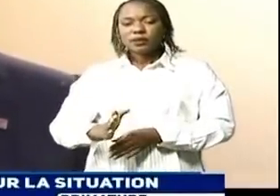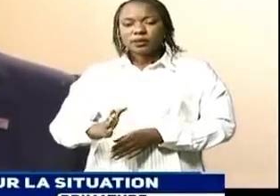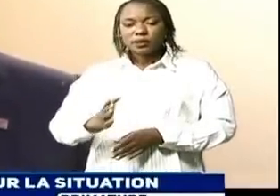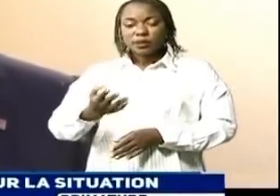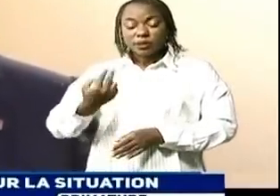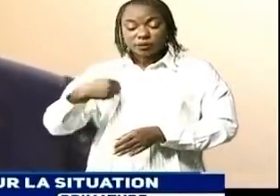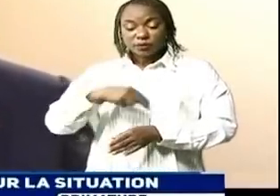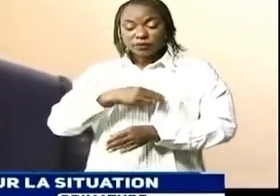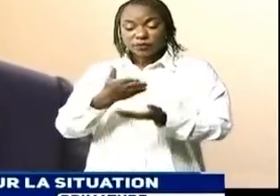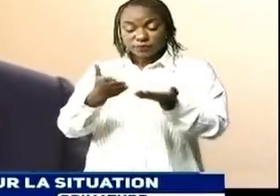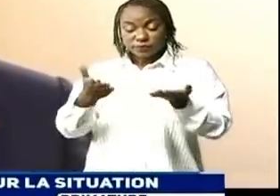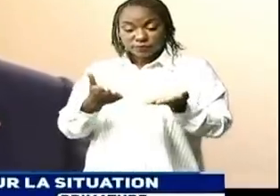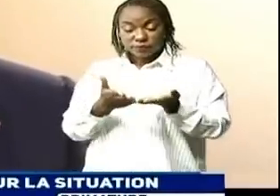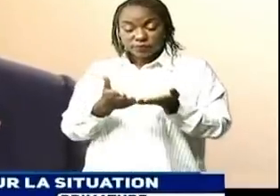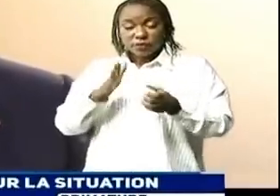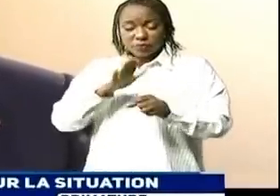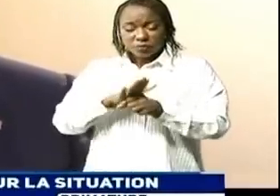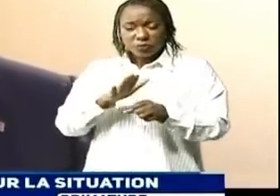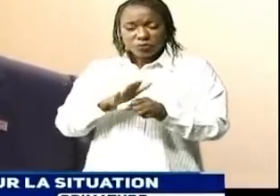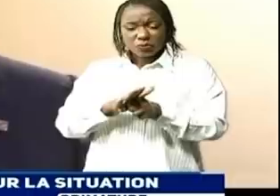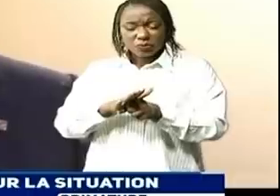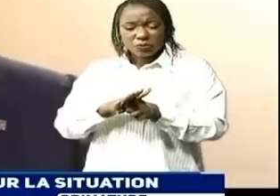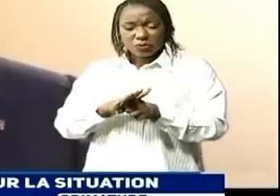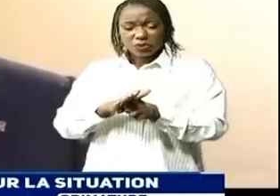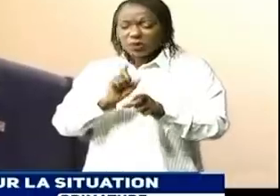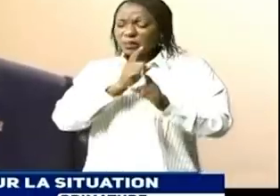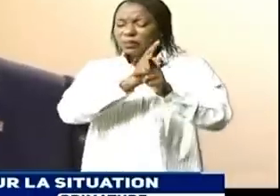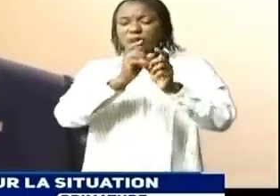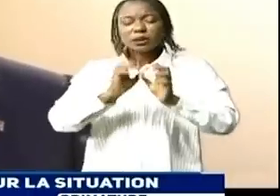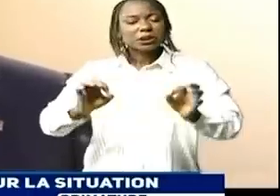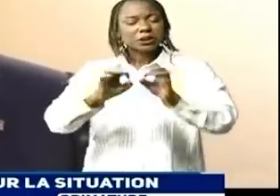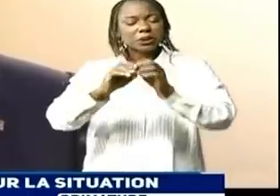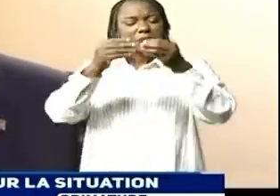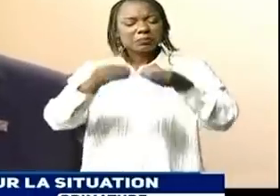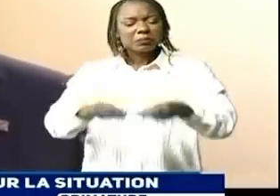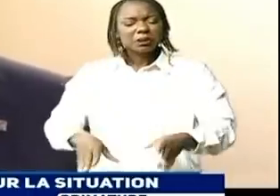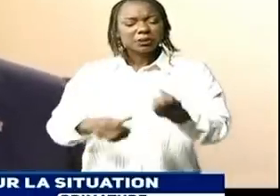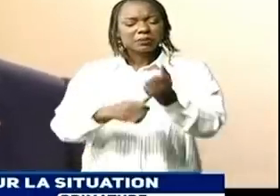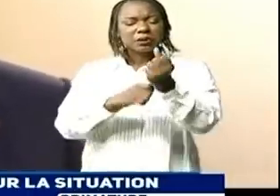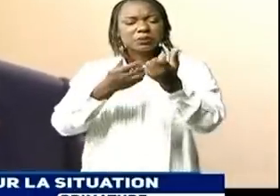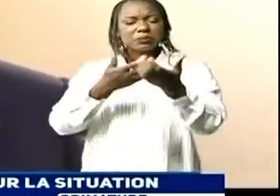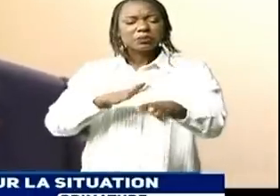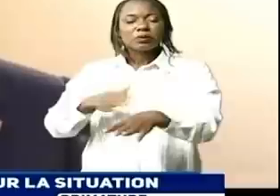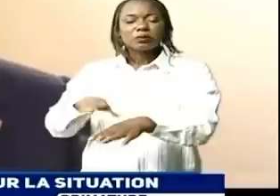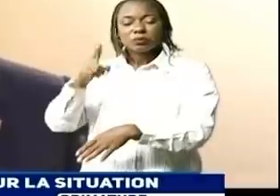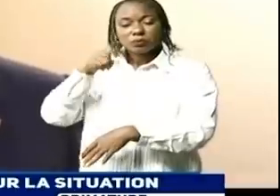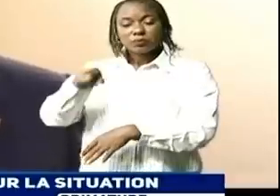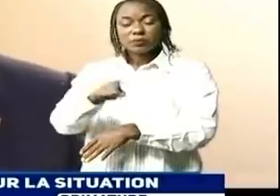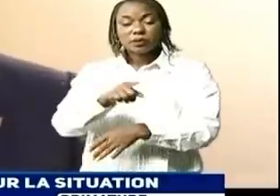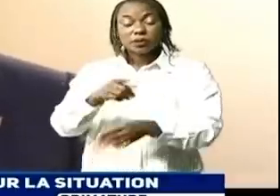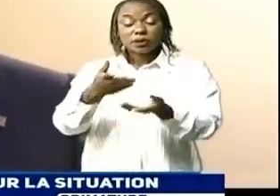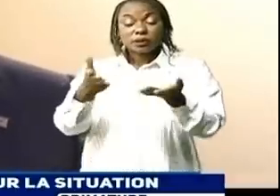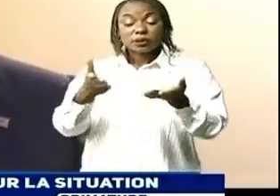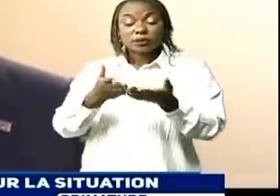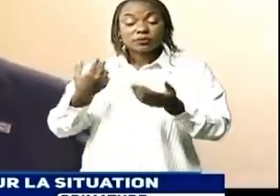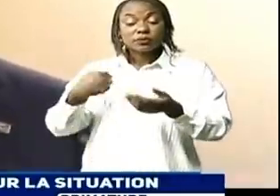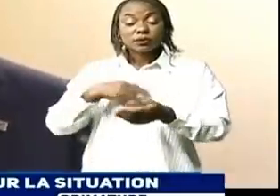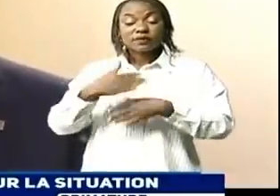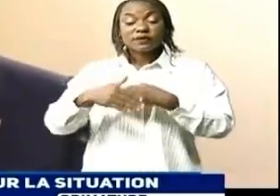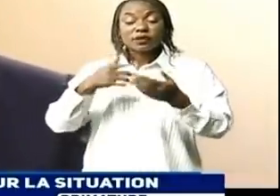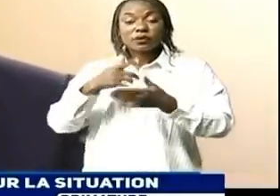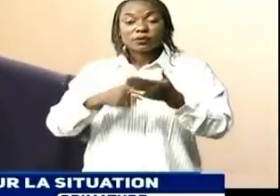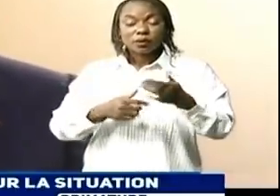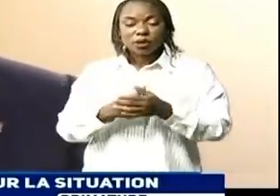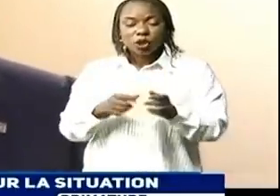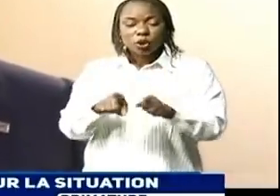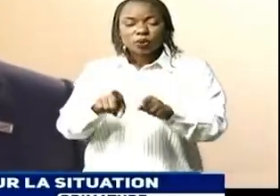ici beaucoup d'insécurité et beaucoup de pertes en vies humaines. Et ici, ce que nous avons fait, comme nous